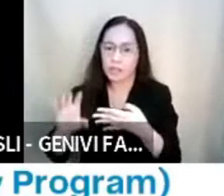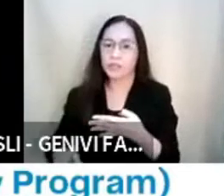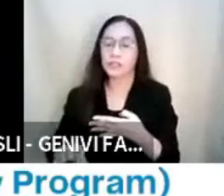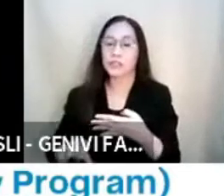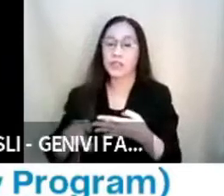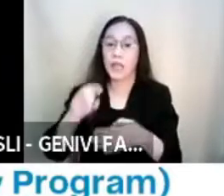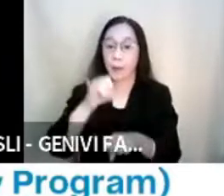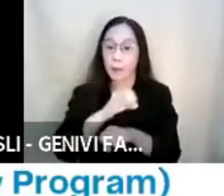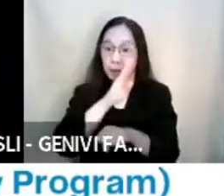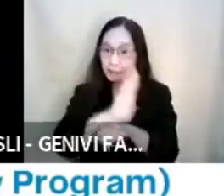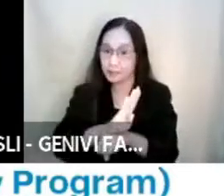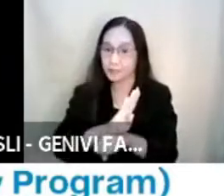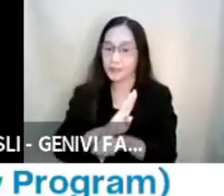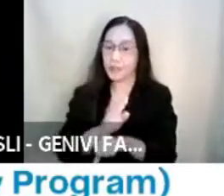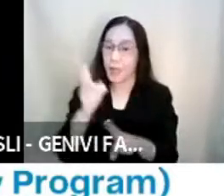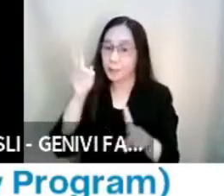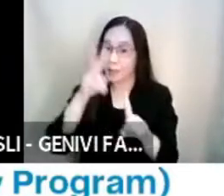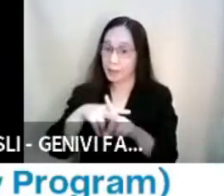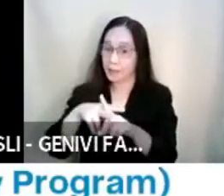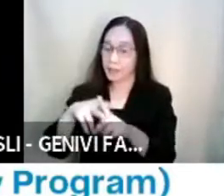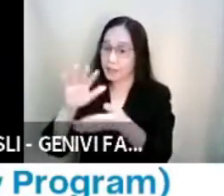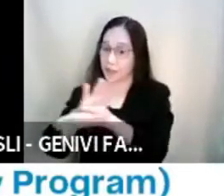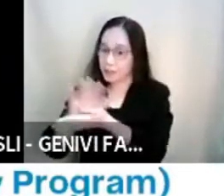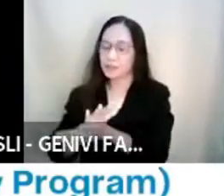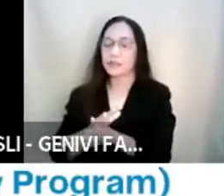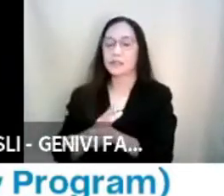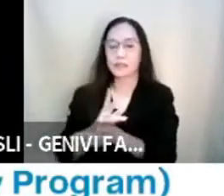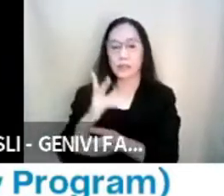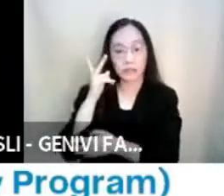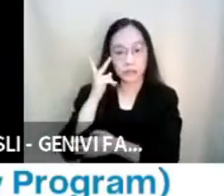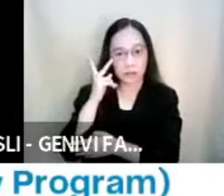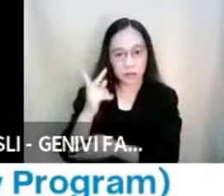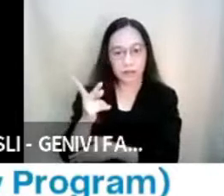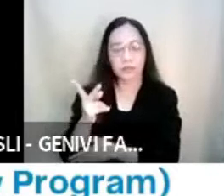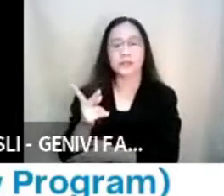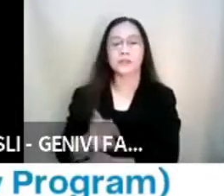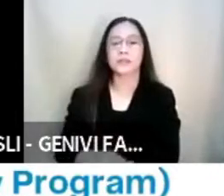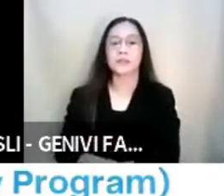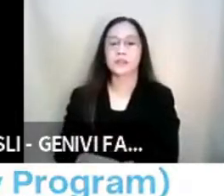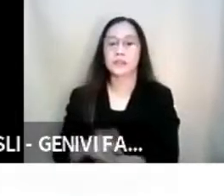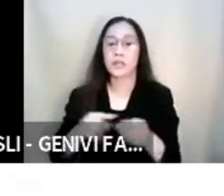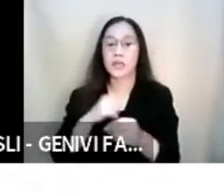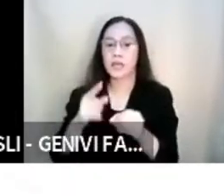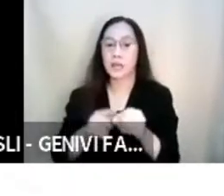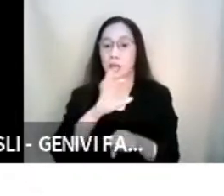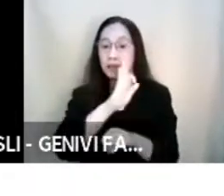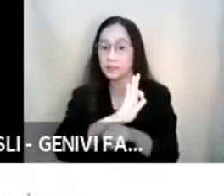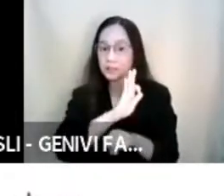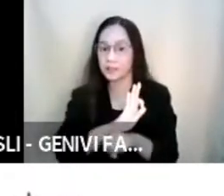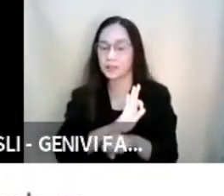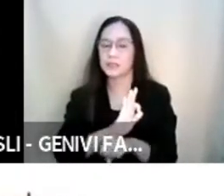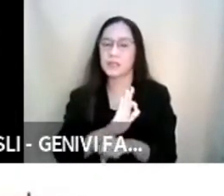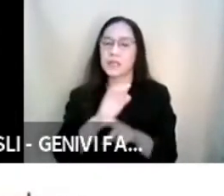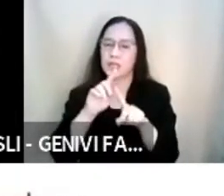application. No? So these are things that we look at when we talk about functional curriculum. So may